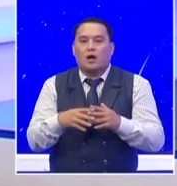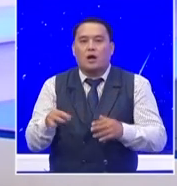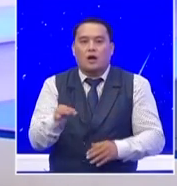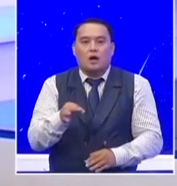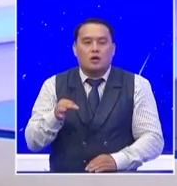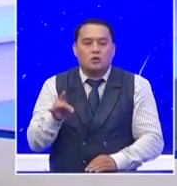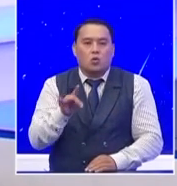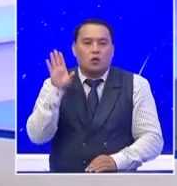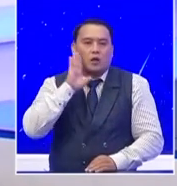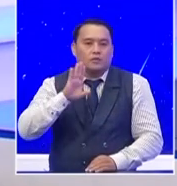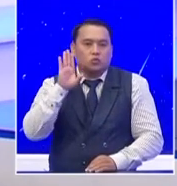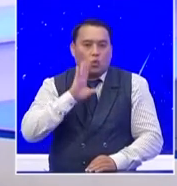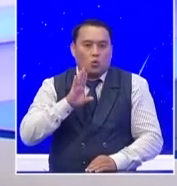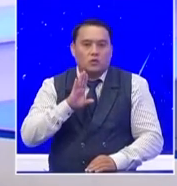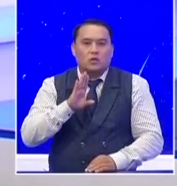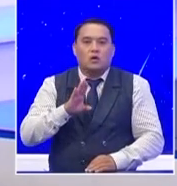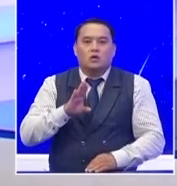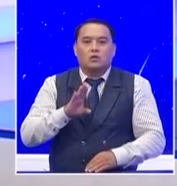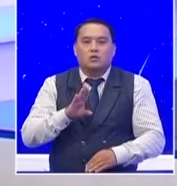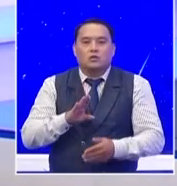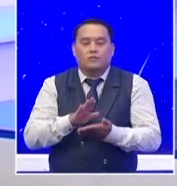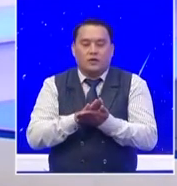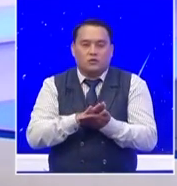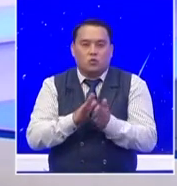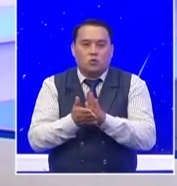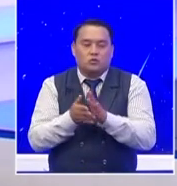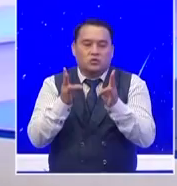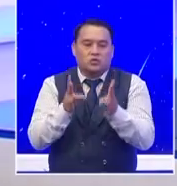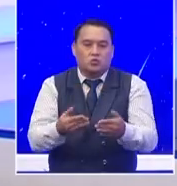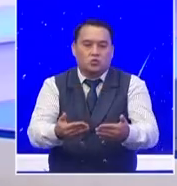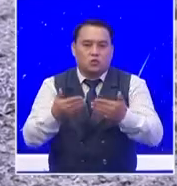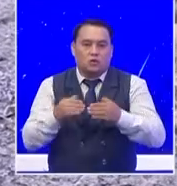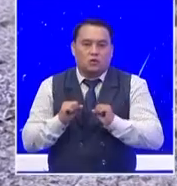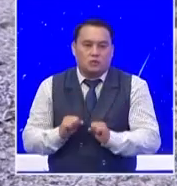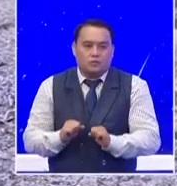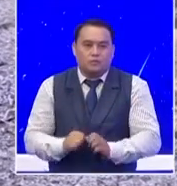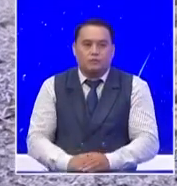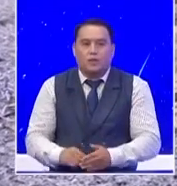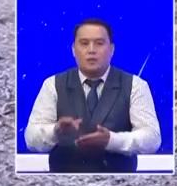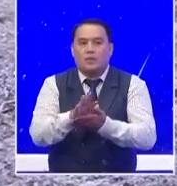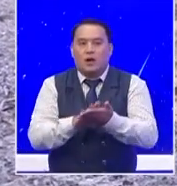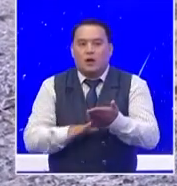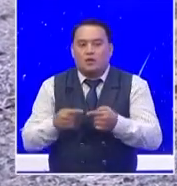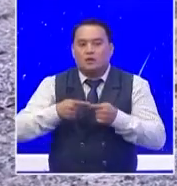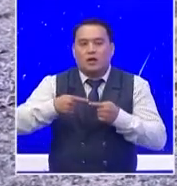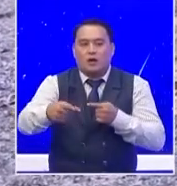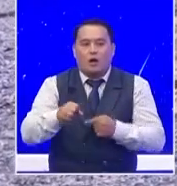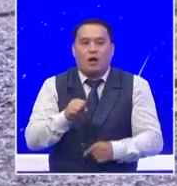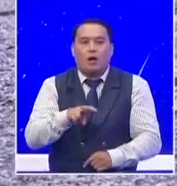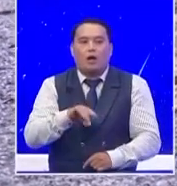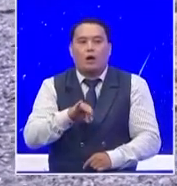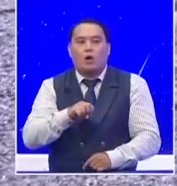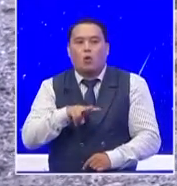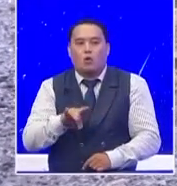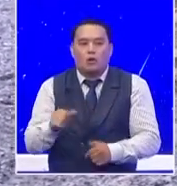Куктума-Алакольского района в Алматинской области и сведет на нет вероятность несчастных случаев. Протяженность прибрежной полосы озера Алаколь близ